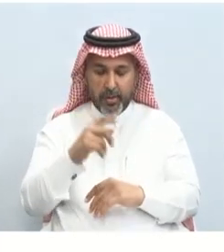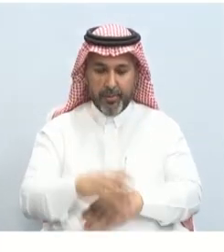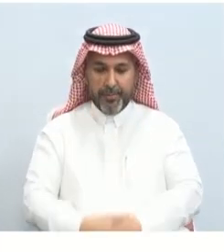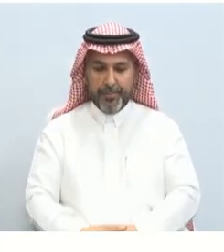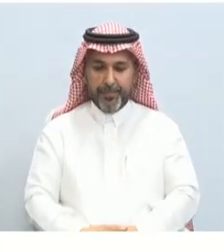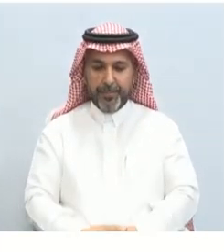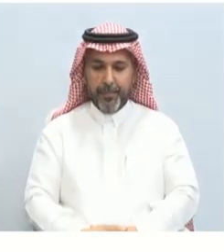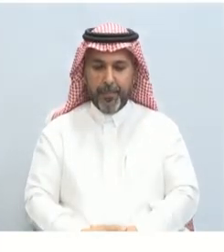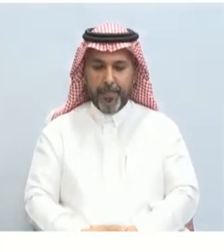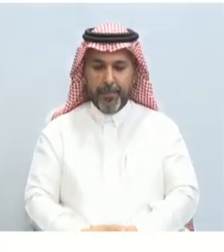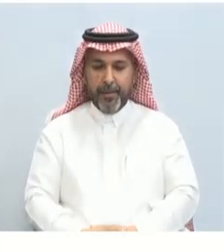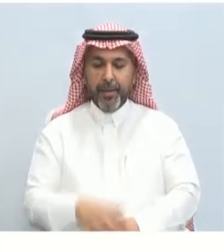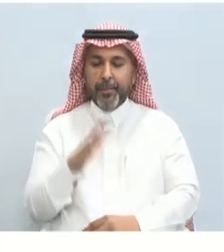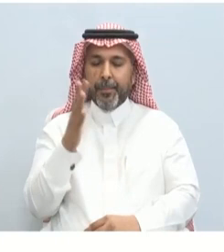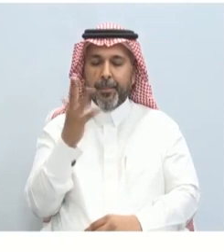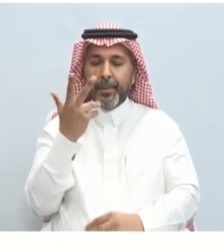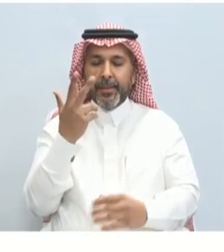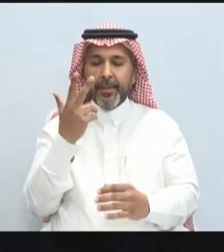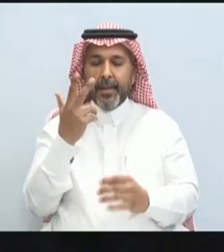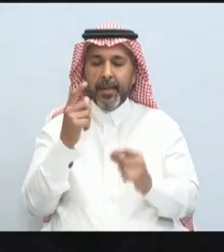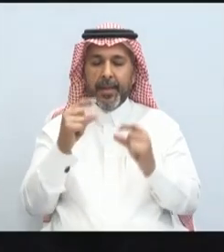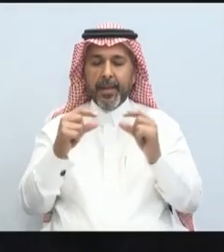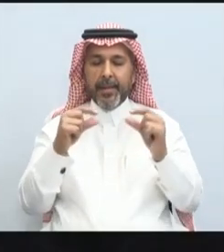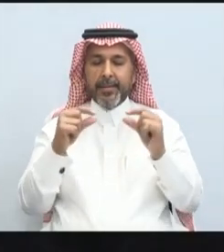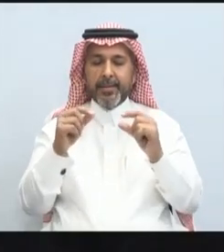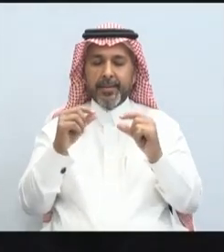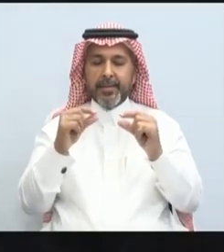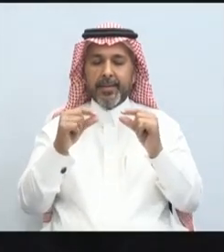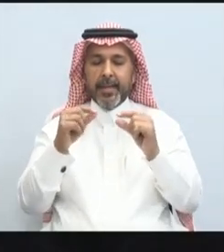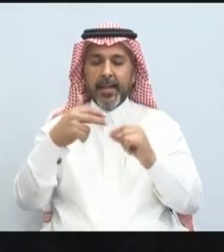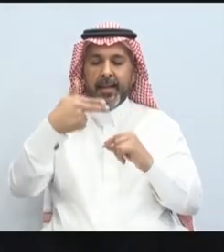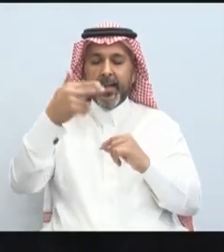متى يكون الاستدلال غير صحيح